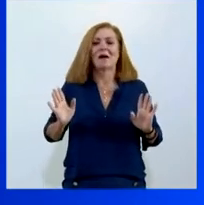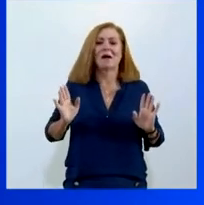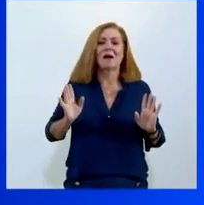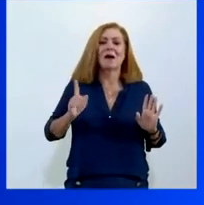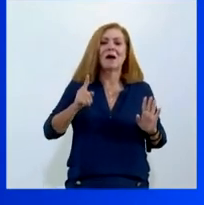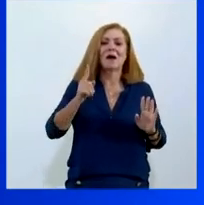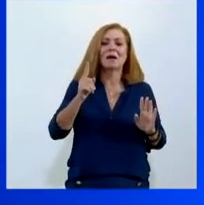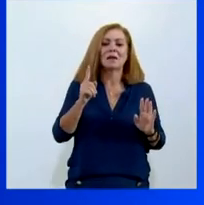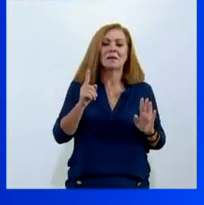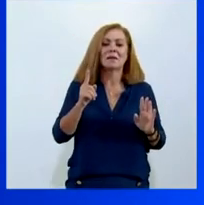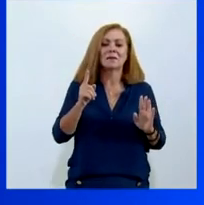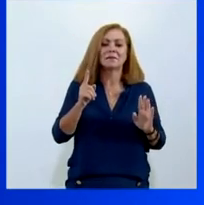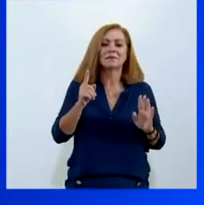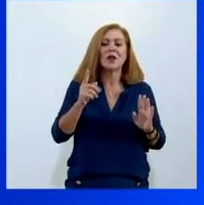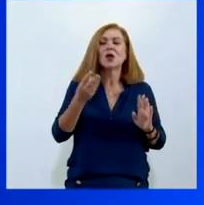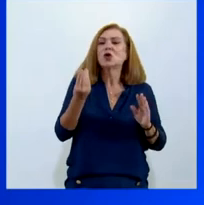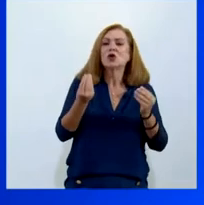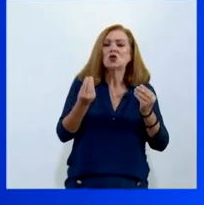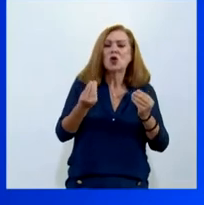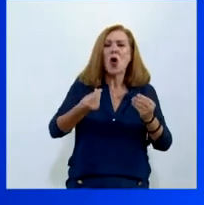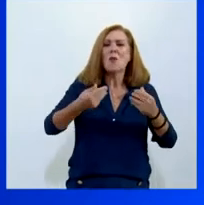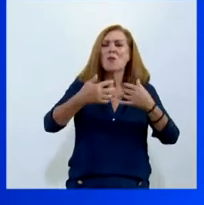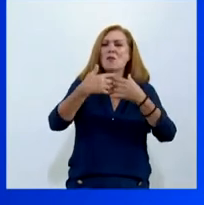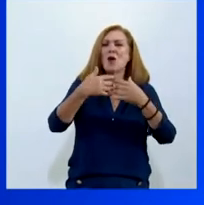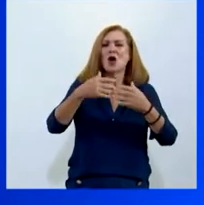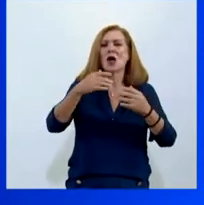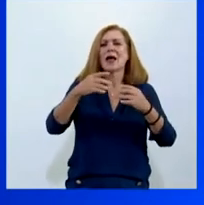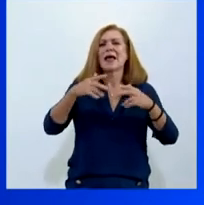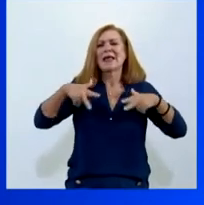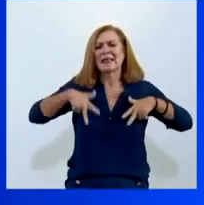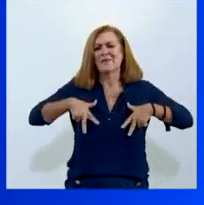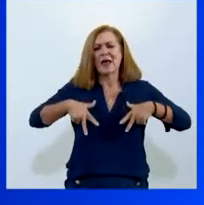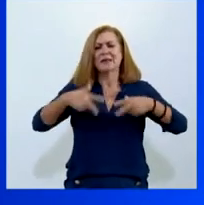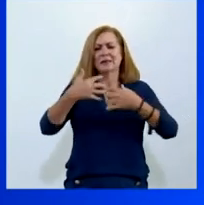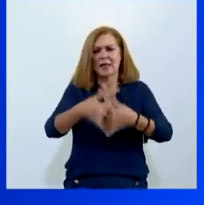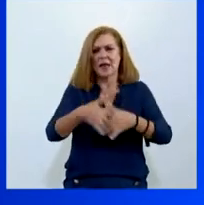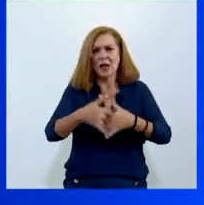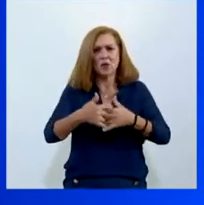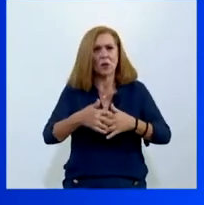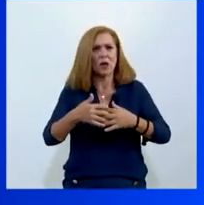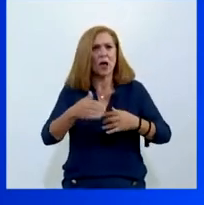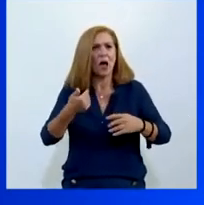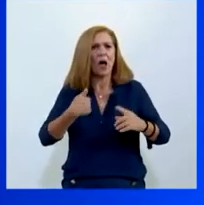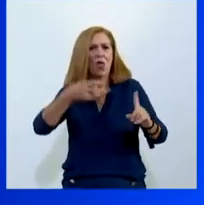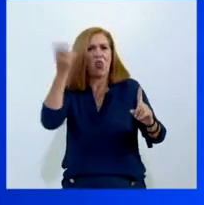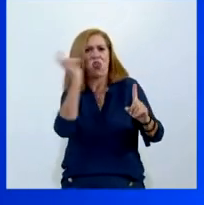έναν τρόπο λειτουργίας της κεντρικής κυβέρνησης, τον οποίο εγώ προσωπικά θα εξακολουθώ